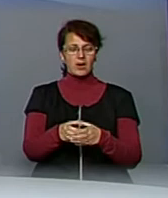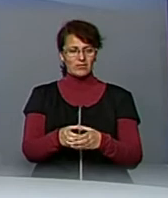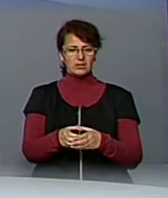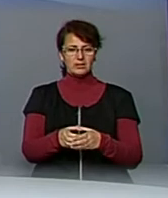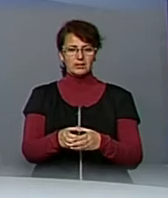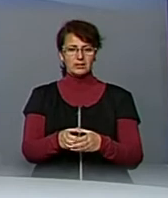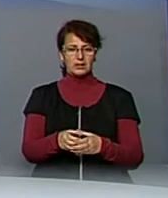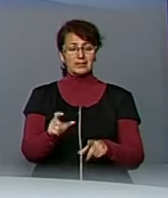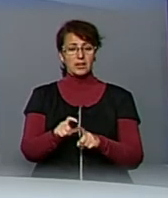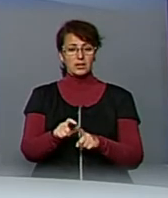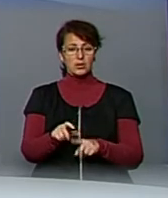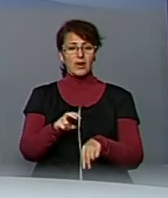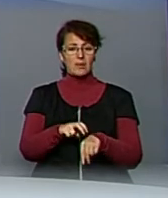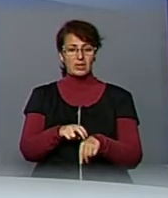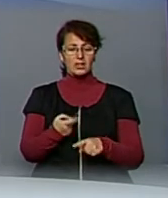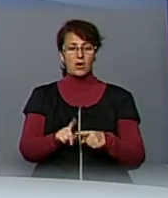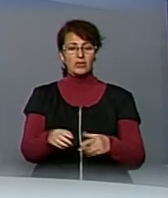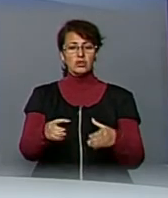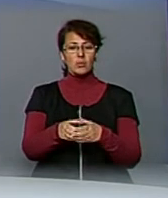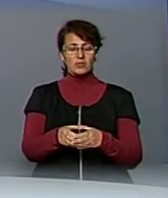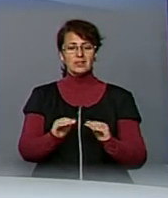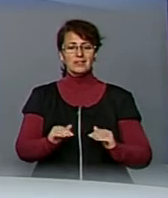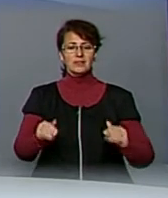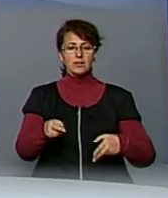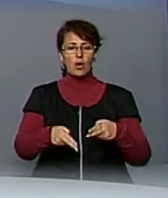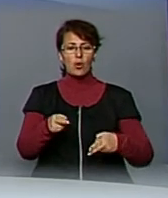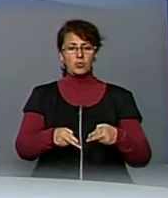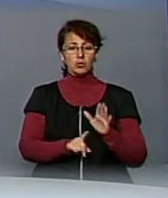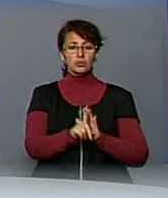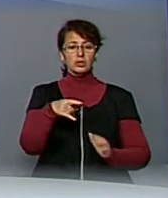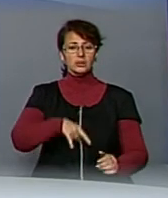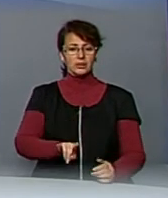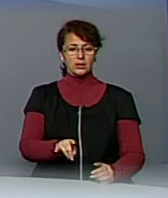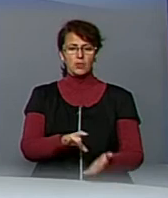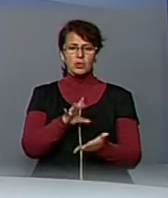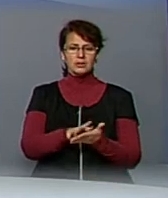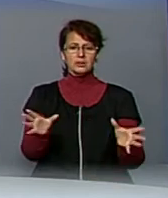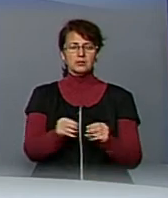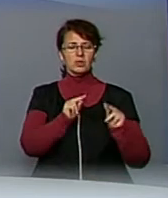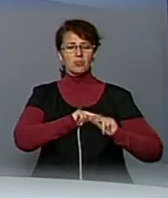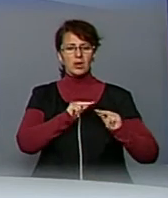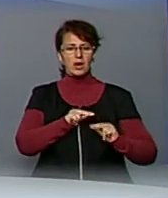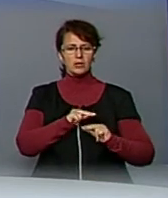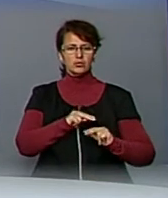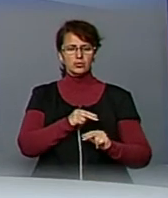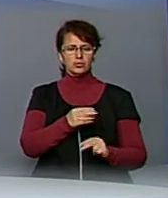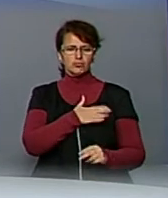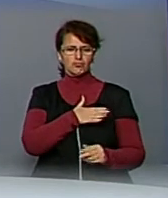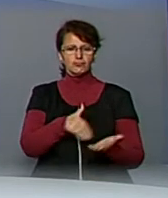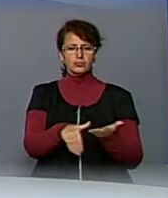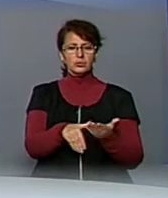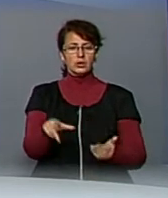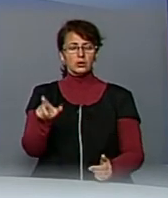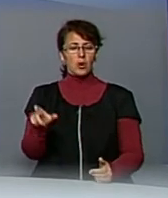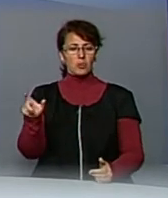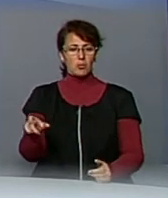Петров. За словами лікаря, у цьому відділенні дітей оперують від народження, постійно співпрацюють із меценатами. А реорганізація,